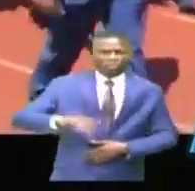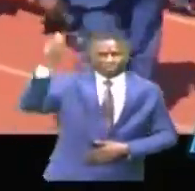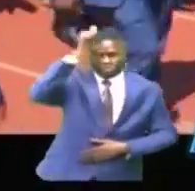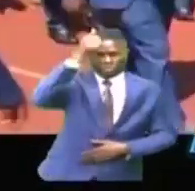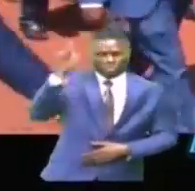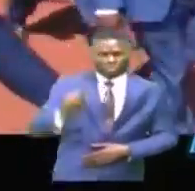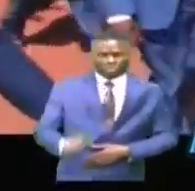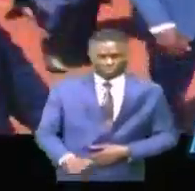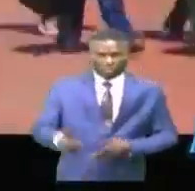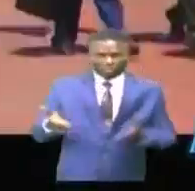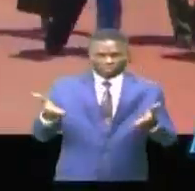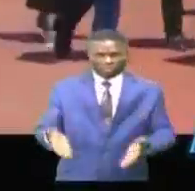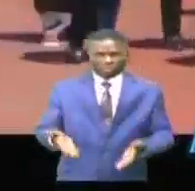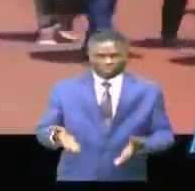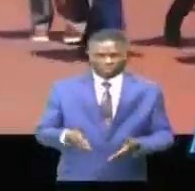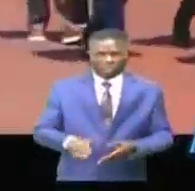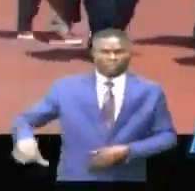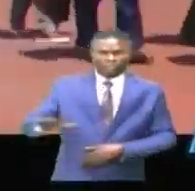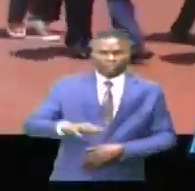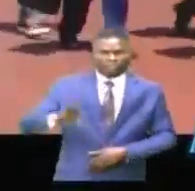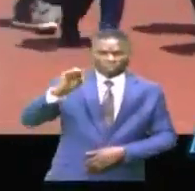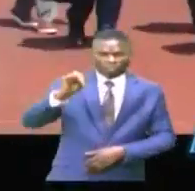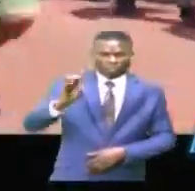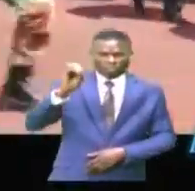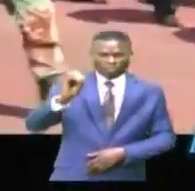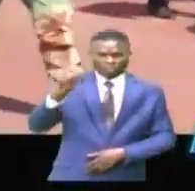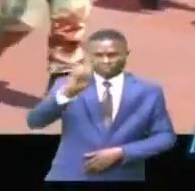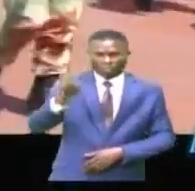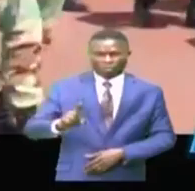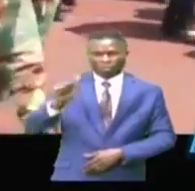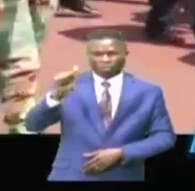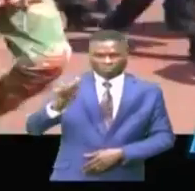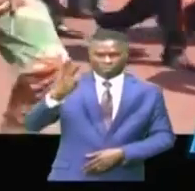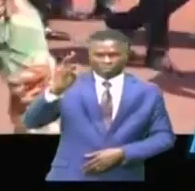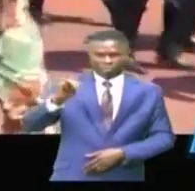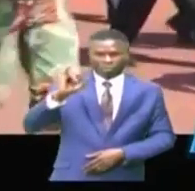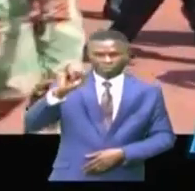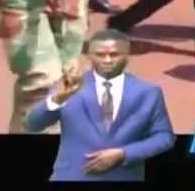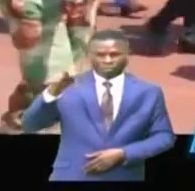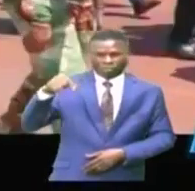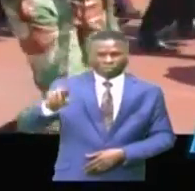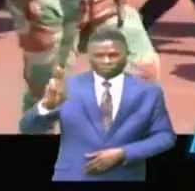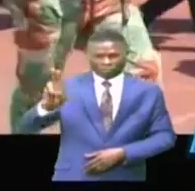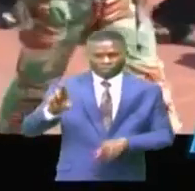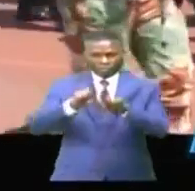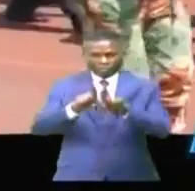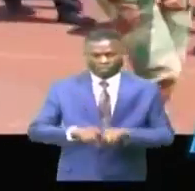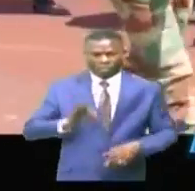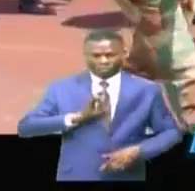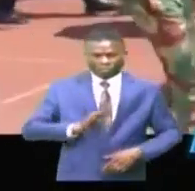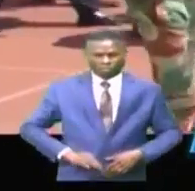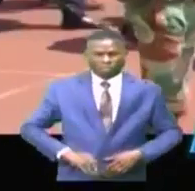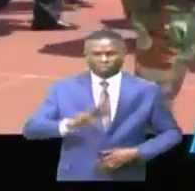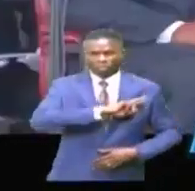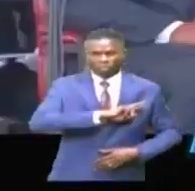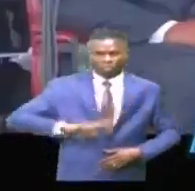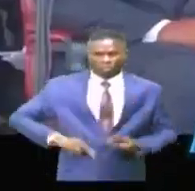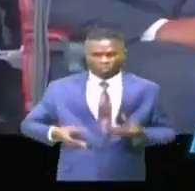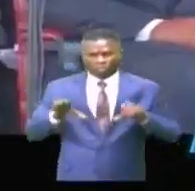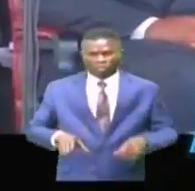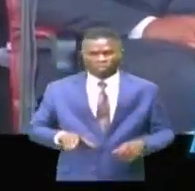ramarosa le Mozambique sont antisé dit-il au mot de la République démocratique du Congo